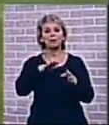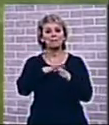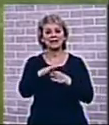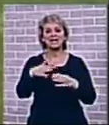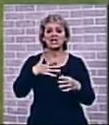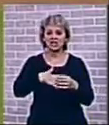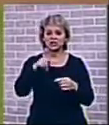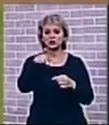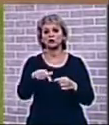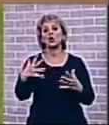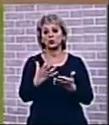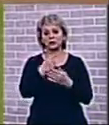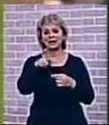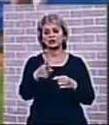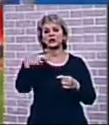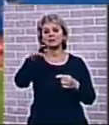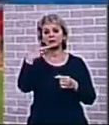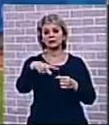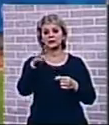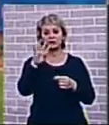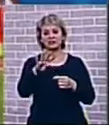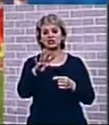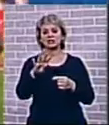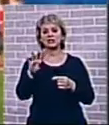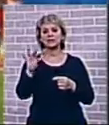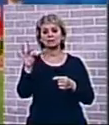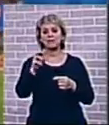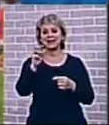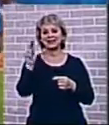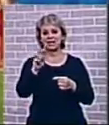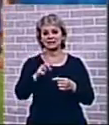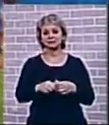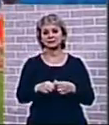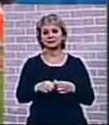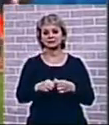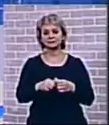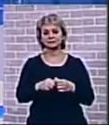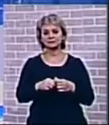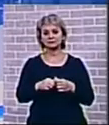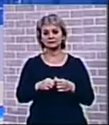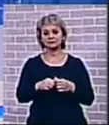и разочарований, и удач. Галина Белоусова, Юрий Санкин, Дон-24, Батайск.